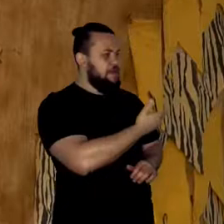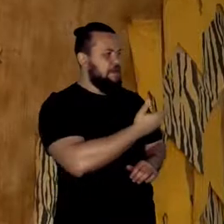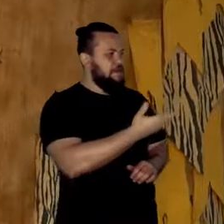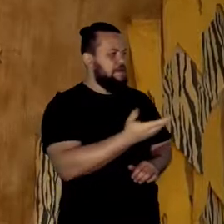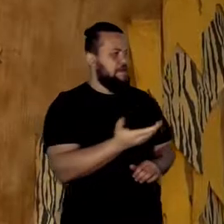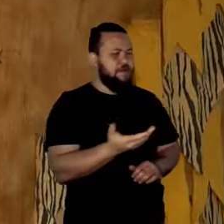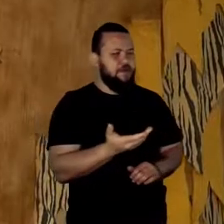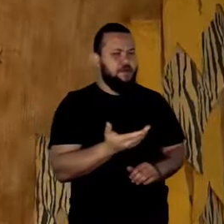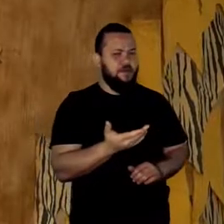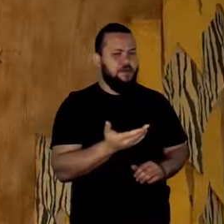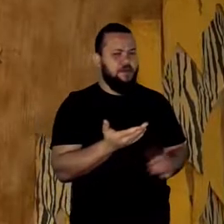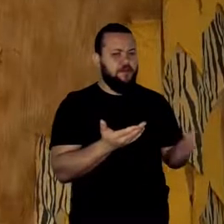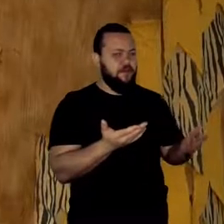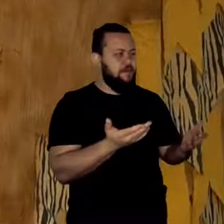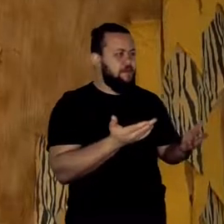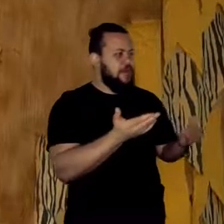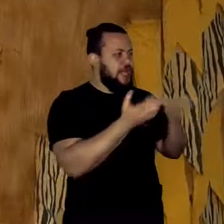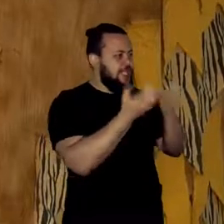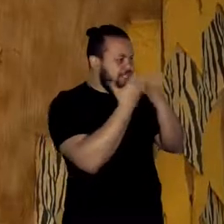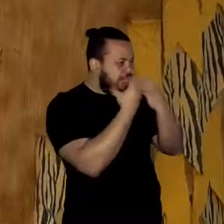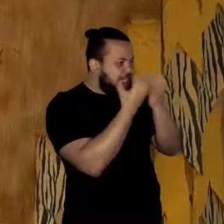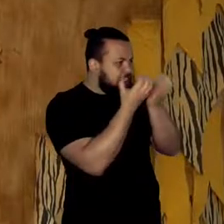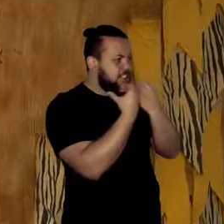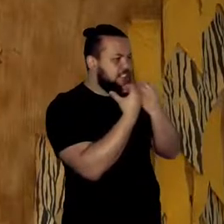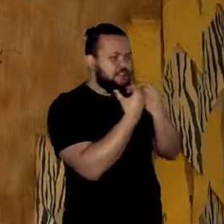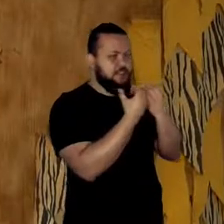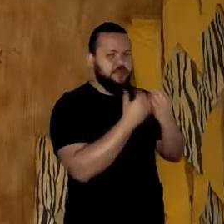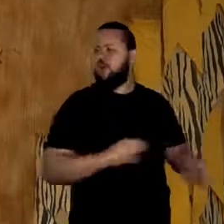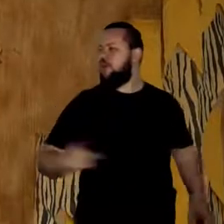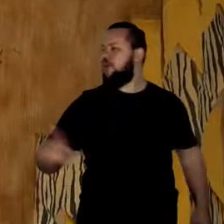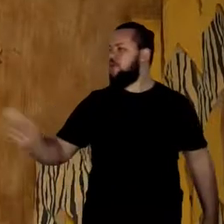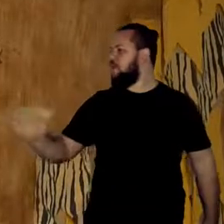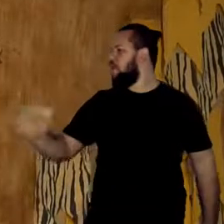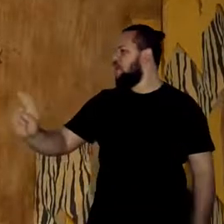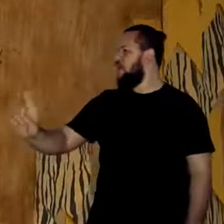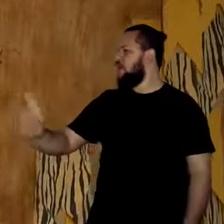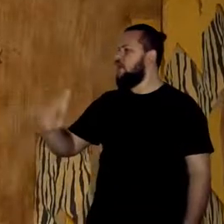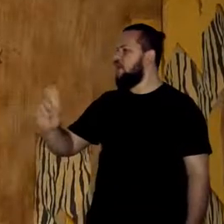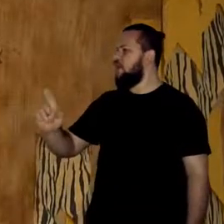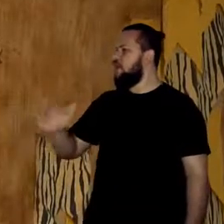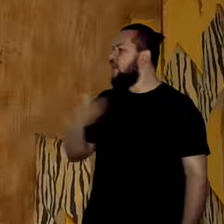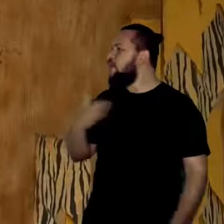Uh-huh. Tuyo, mio. No, no, no, no, no. Mio, mio.